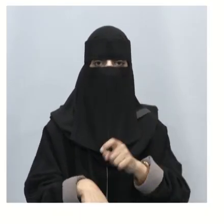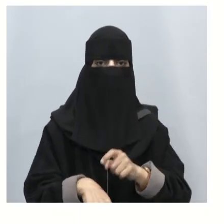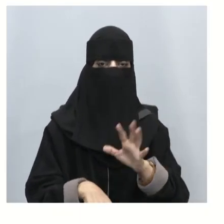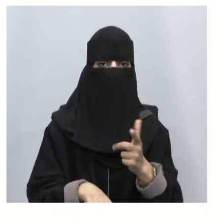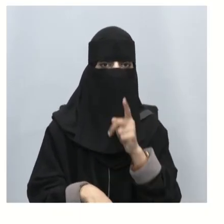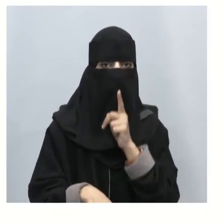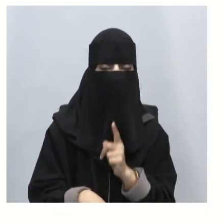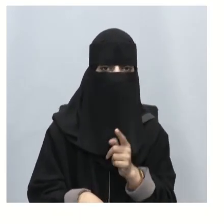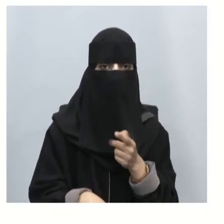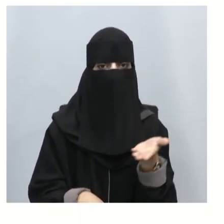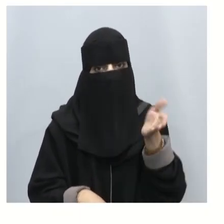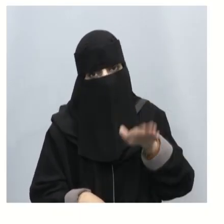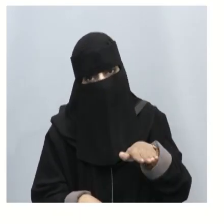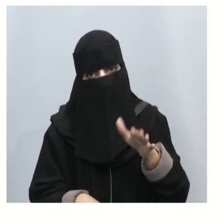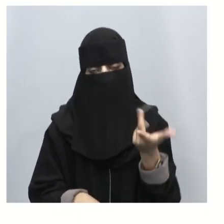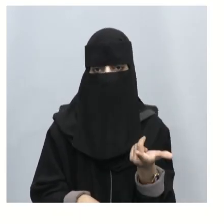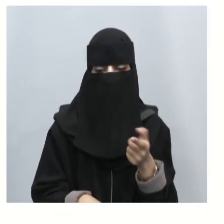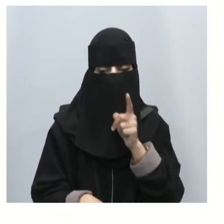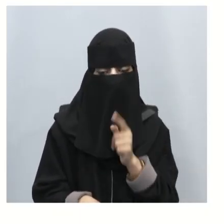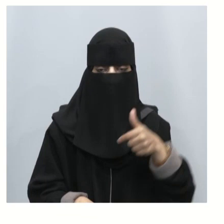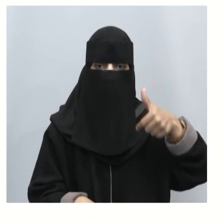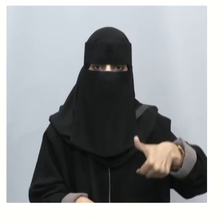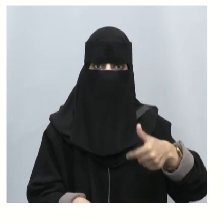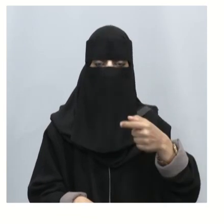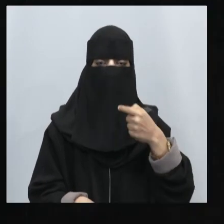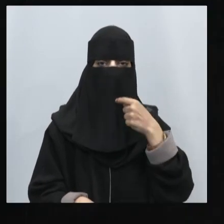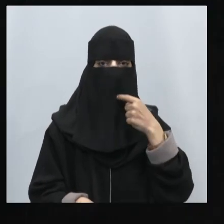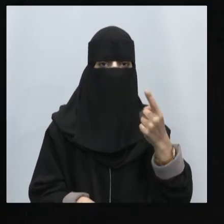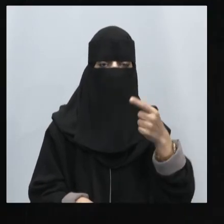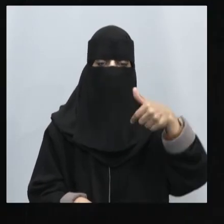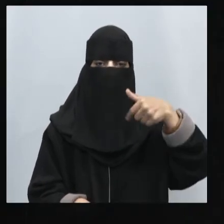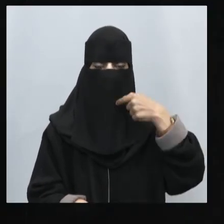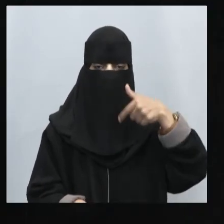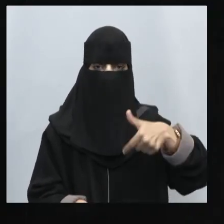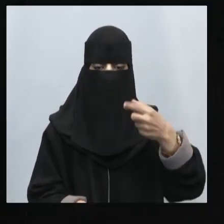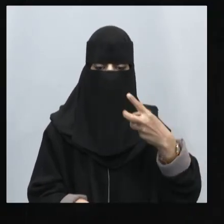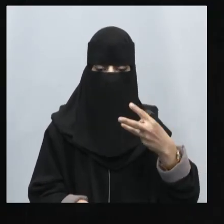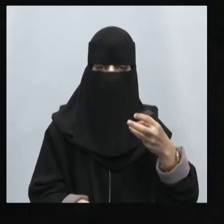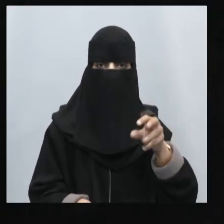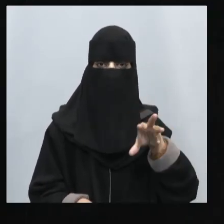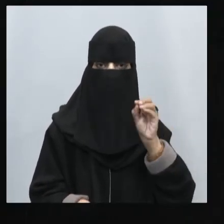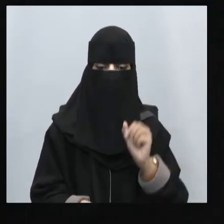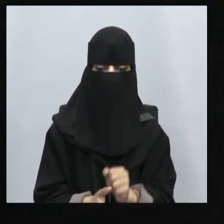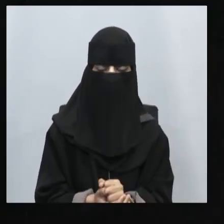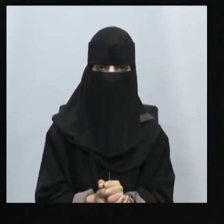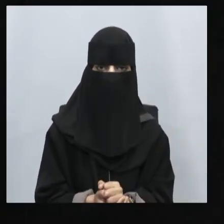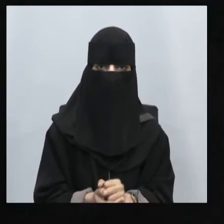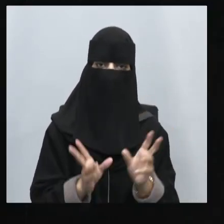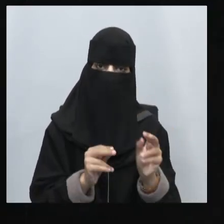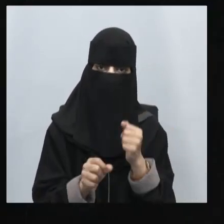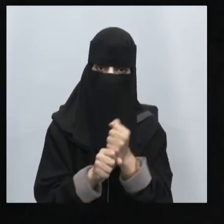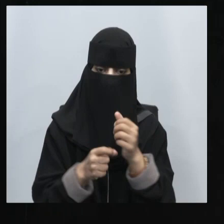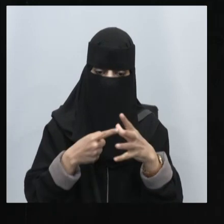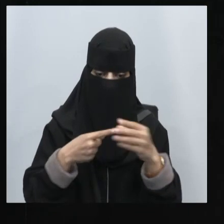سنه 136 للهجره ايضا من خلال مساله الرياضيات اجراء اي عمليه احسنتم